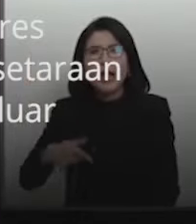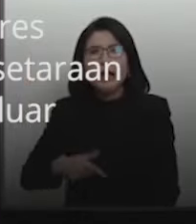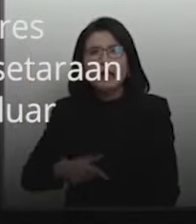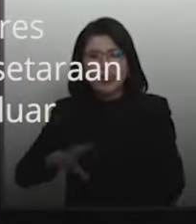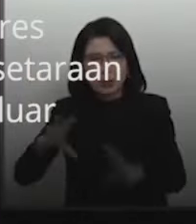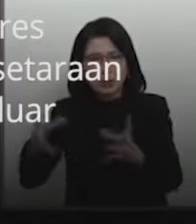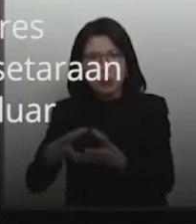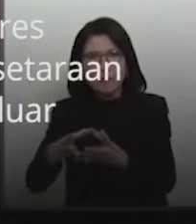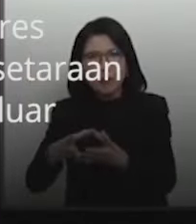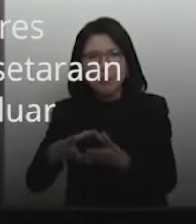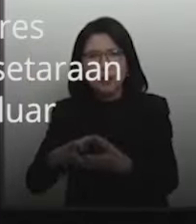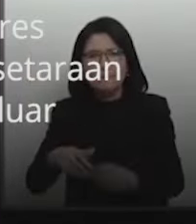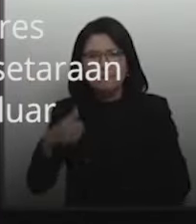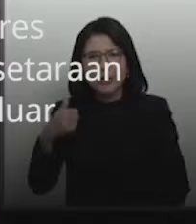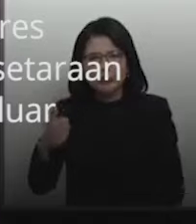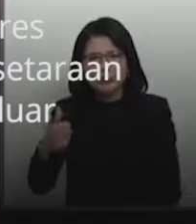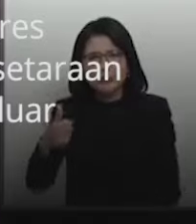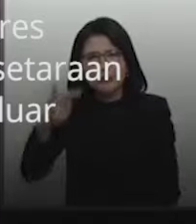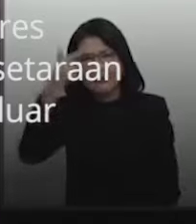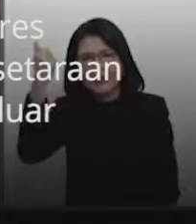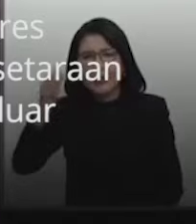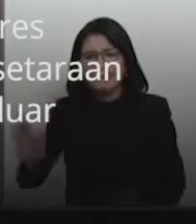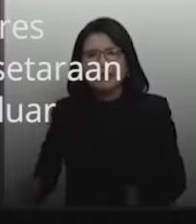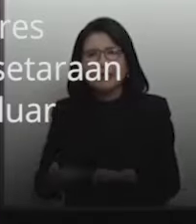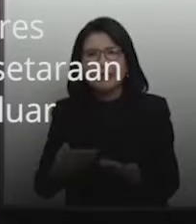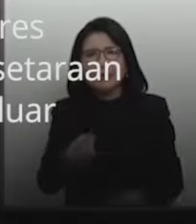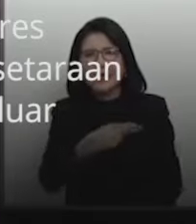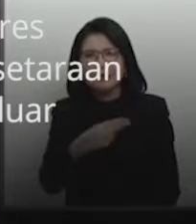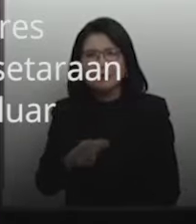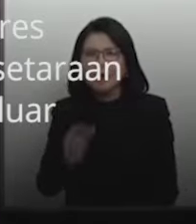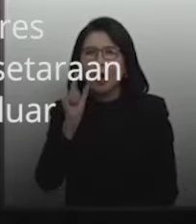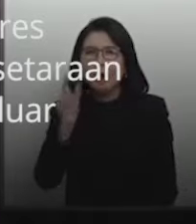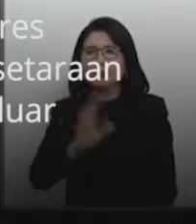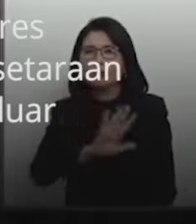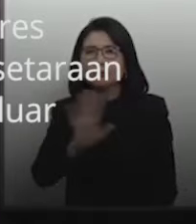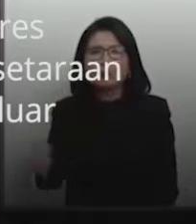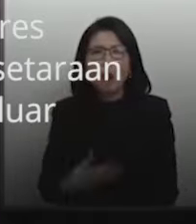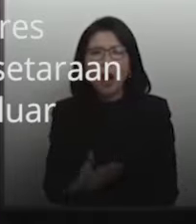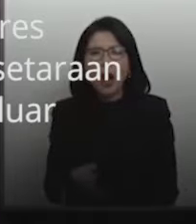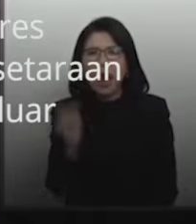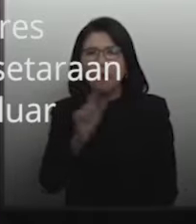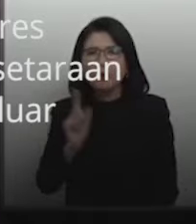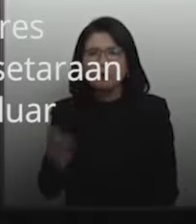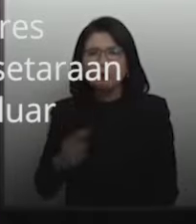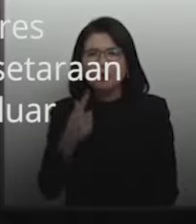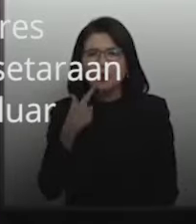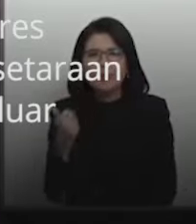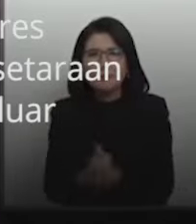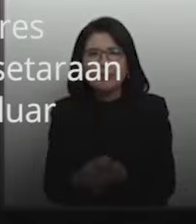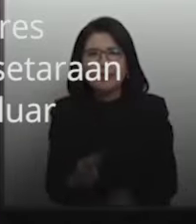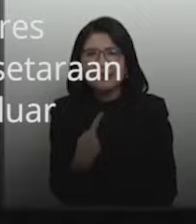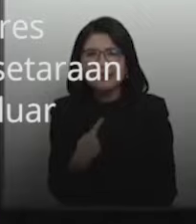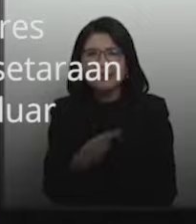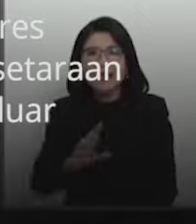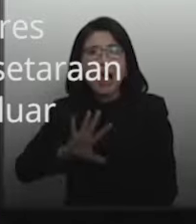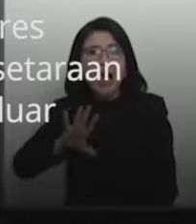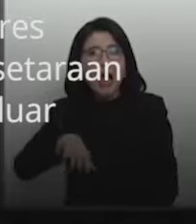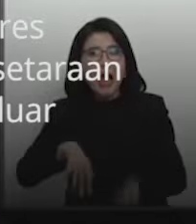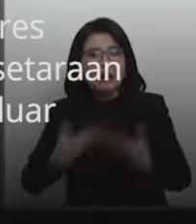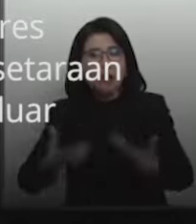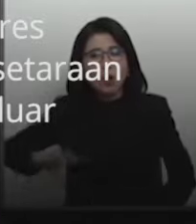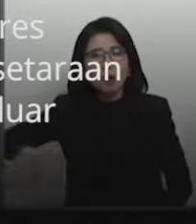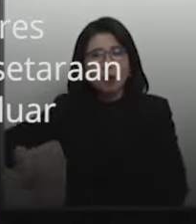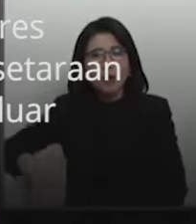privilege tapi mereka mendirikan Republik untuk semua bukan mendirikan Republik untuk kepentingan dirinya golongannya ataupun keluarganya mereka